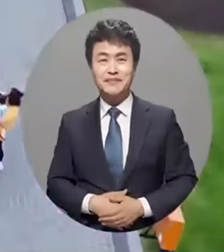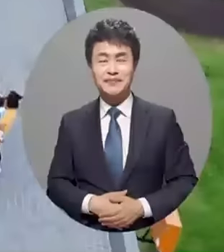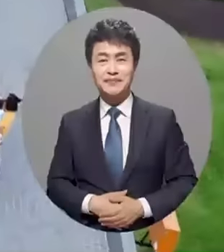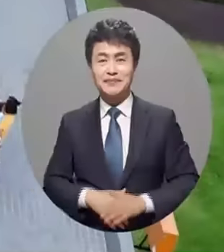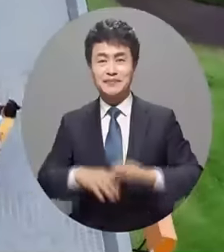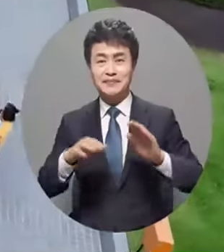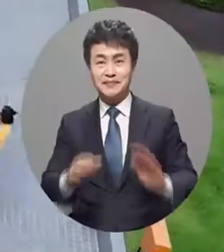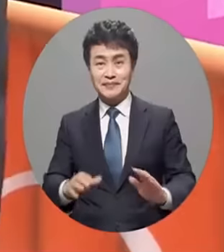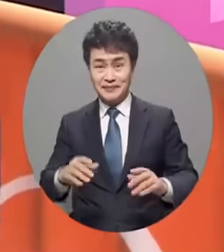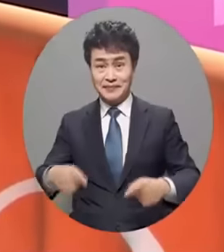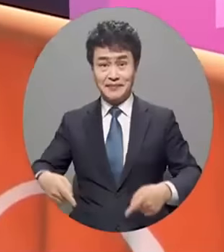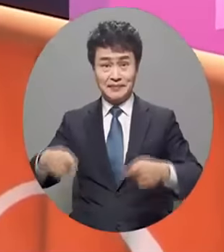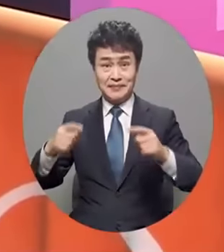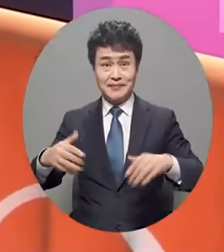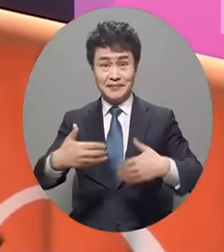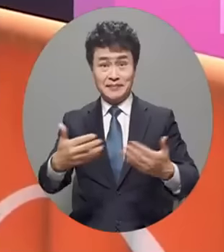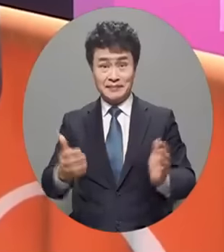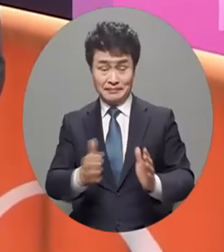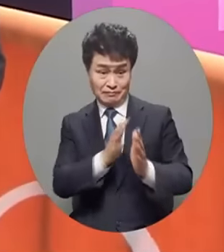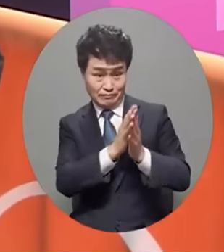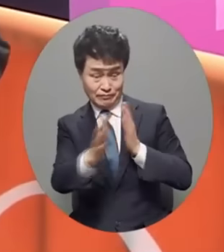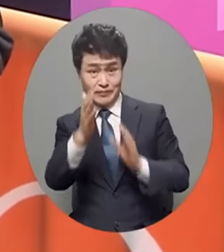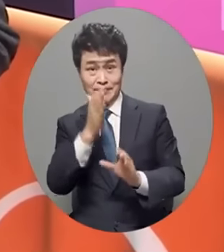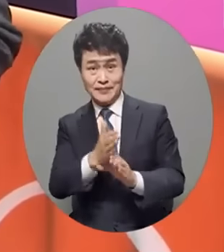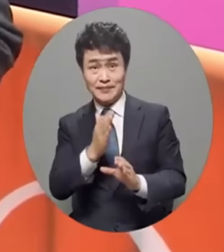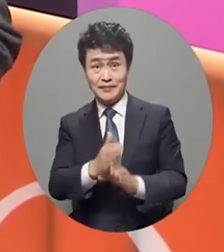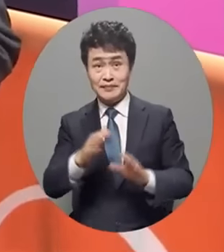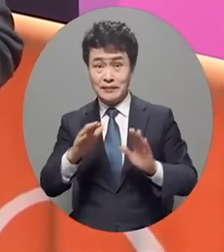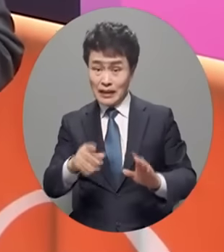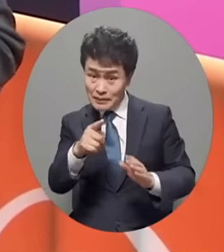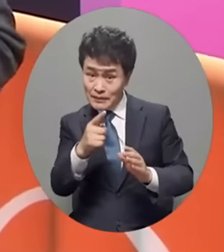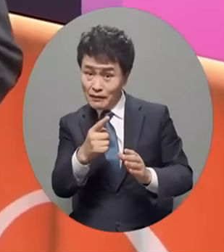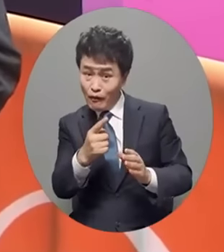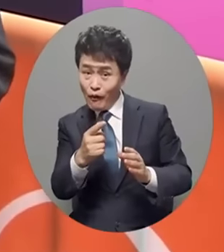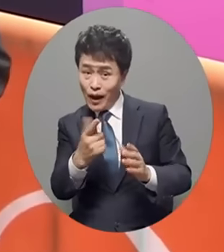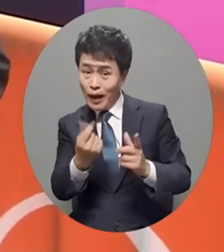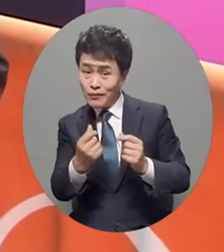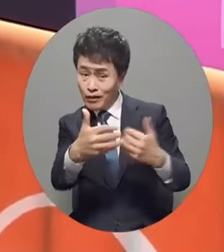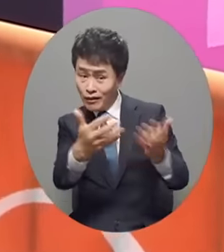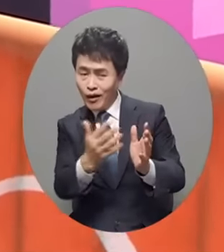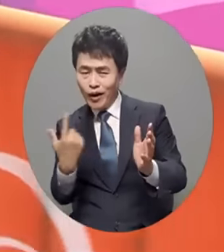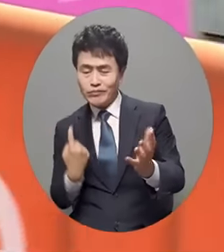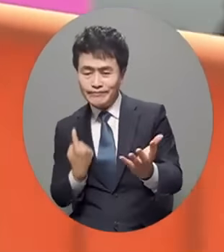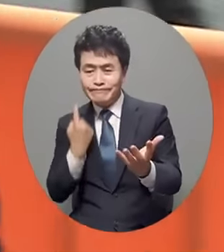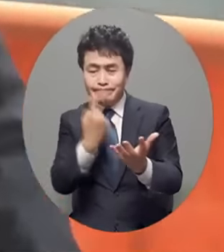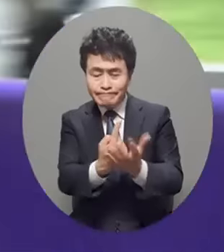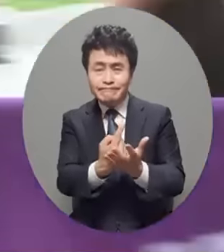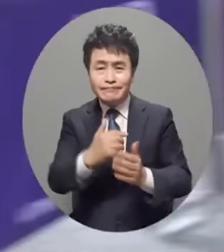완주. 대회 참가를 앞둔 사람들이 긴 행렬을 이루고 있습니다. 저도 이분들과 함께 계단에 올라가 보겠습니다.